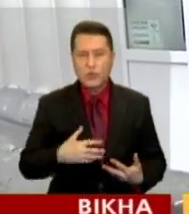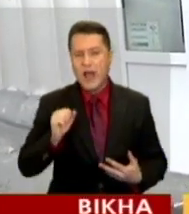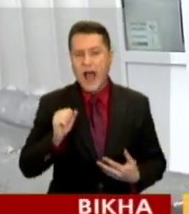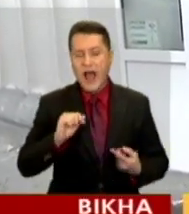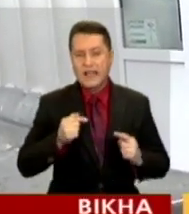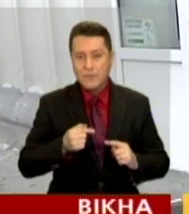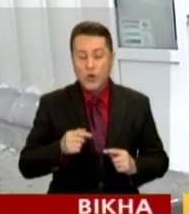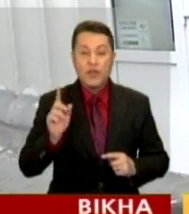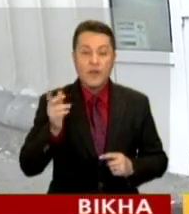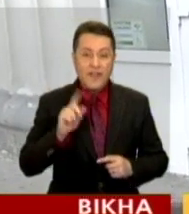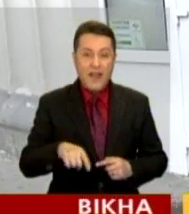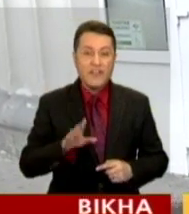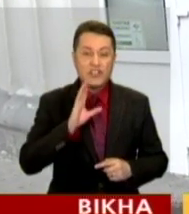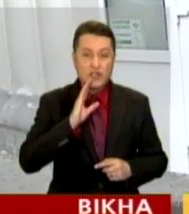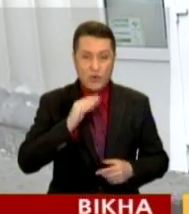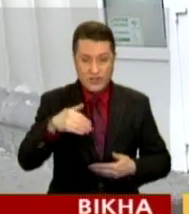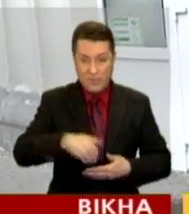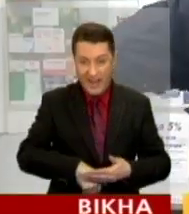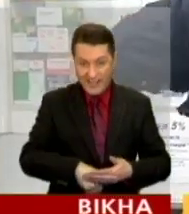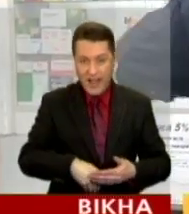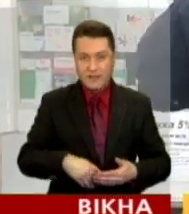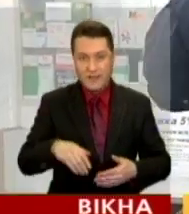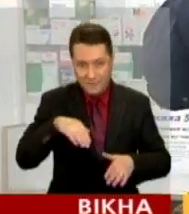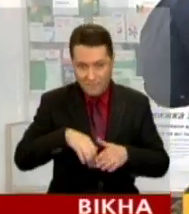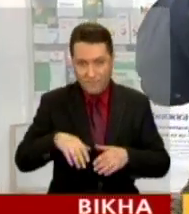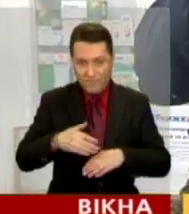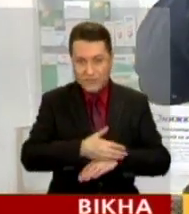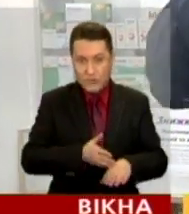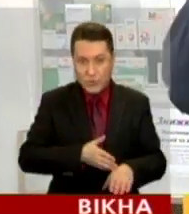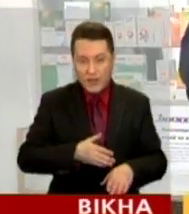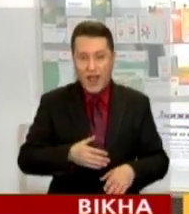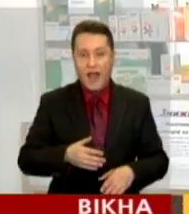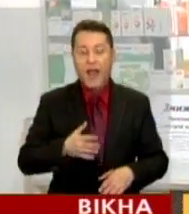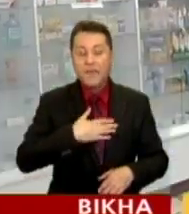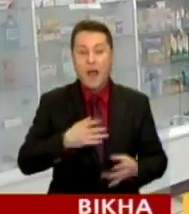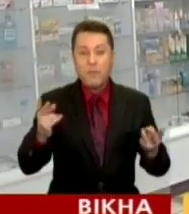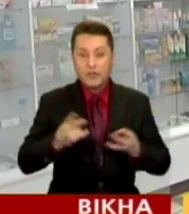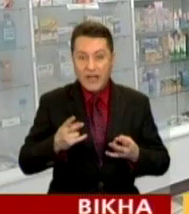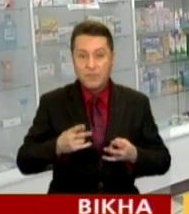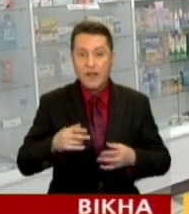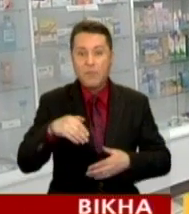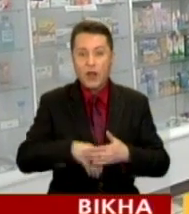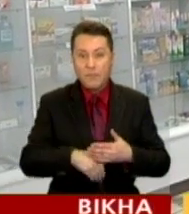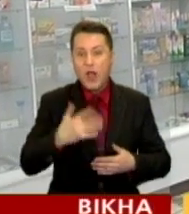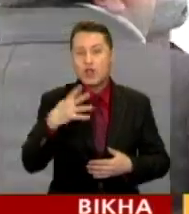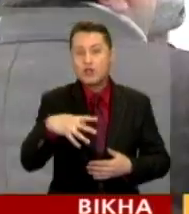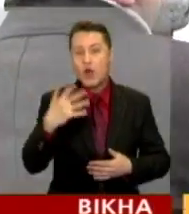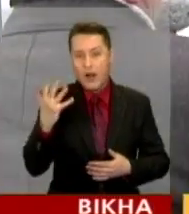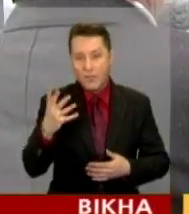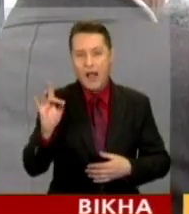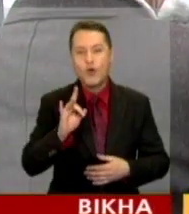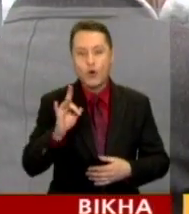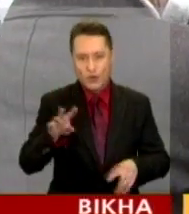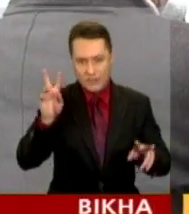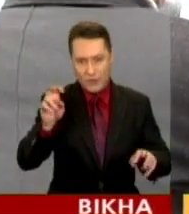навіть жіночі прокладки кладуть їх у взуття. Приходять і жартують, кажуть, нам потрібні прокладки 45-го розміру. Це